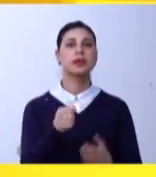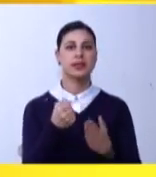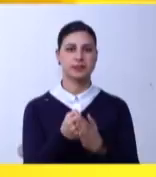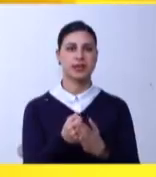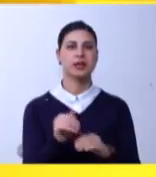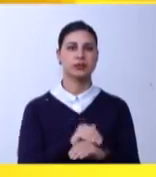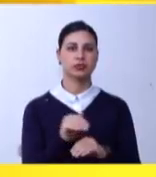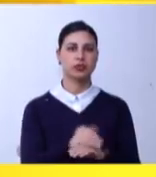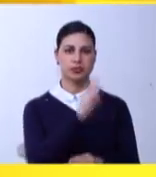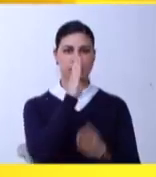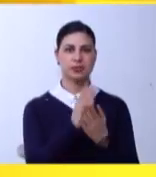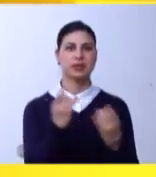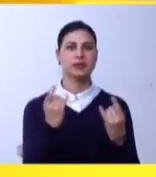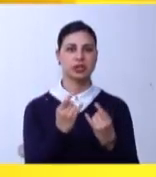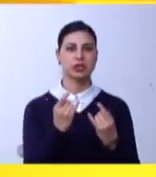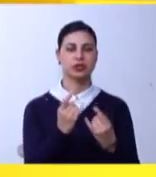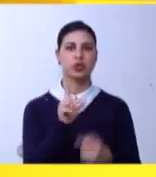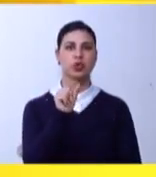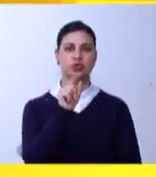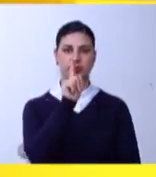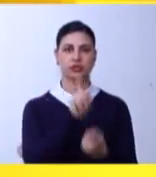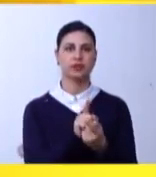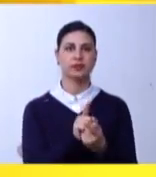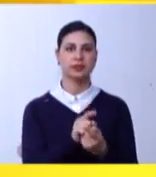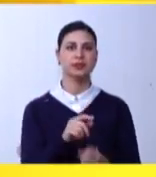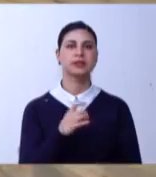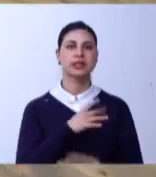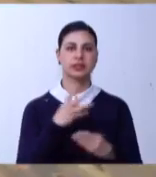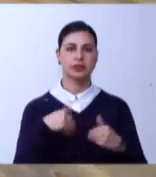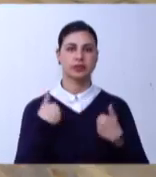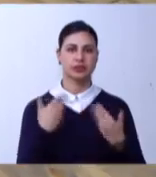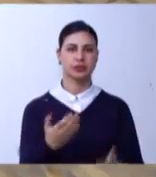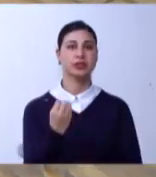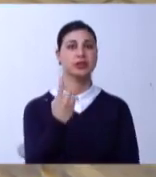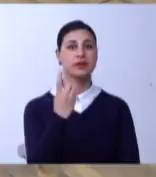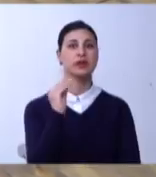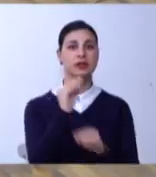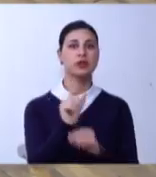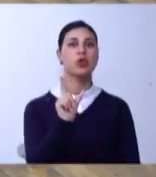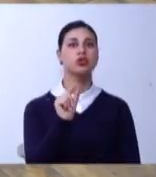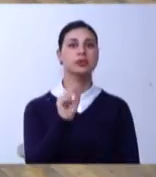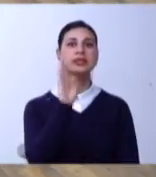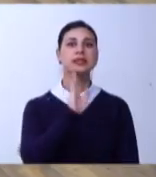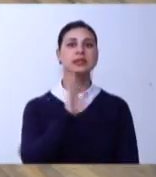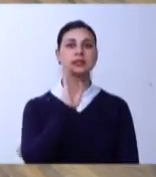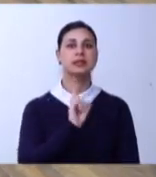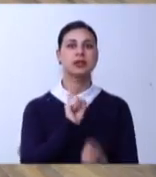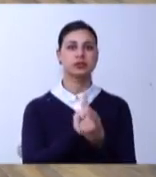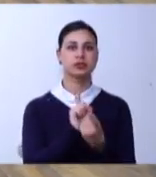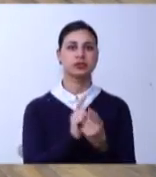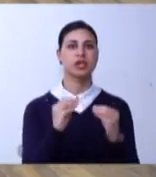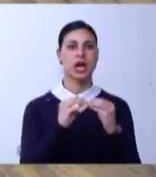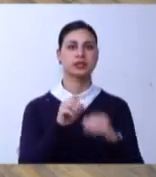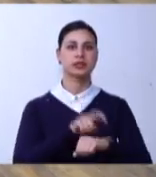ორშაბათამდე გემშვიდობებით, პირდაპირ ეთერში სწორედ ორშაბათს შეხვდებით ერთმანეთს. ნახვამდის დღესდღეობას გისურვებთ და კიდევ ერთი ორშაბათიდან ჩვენ ერთმანეთს ხვდებით